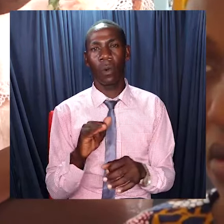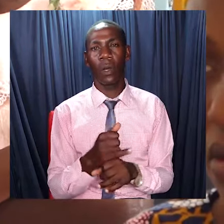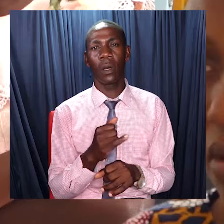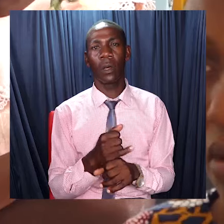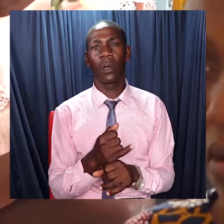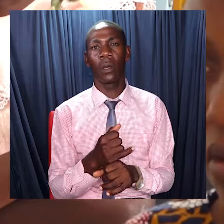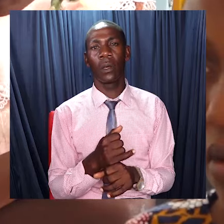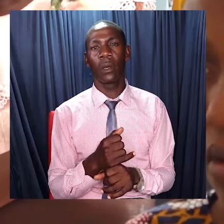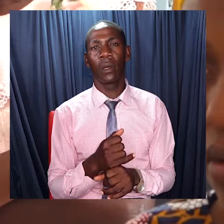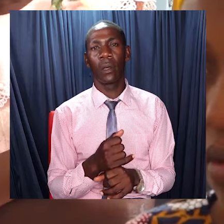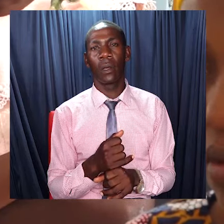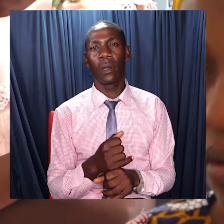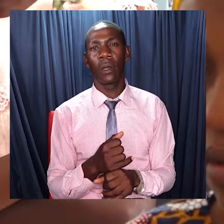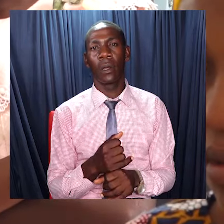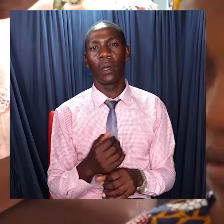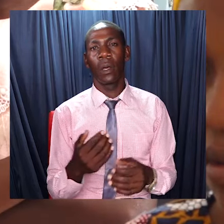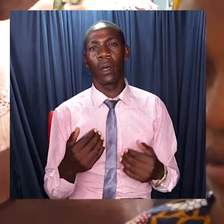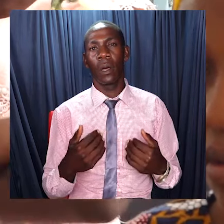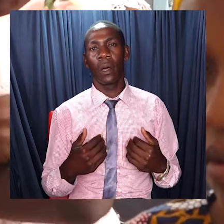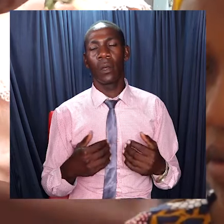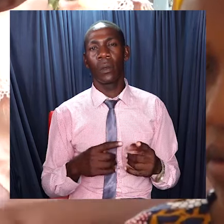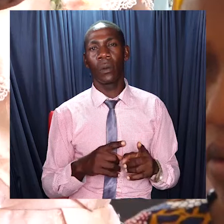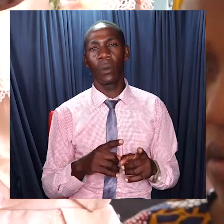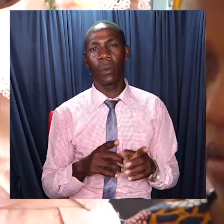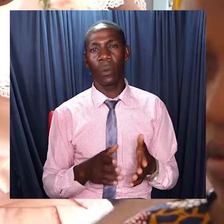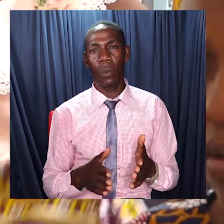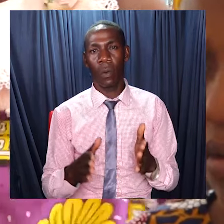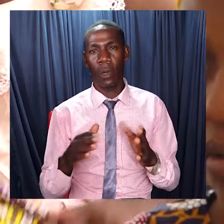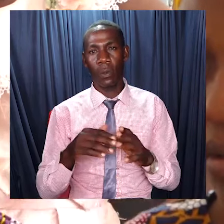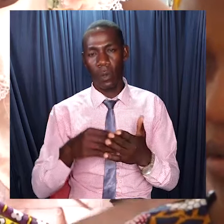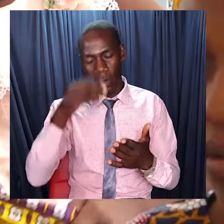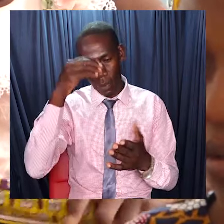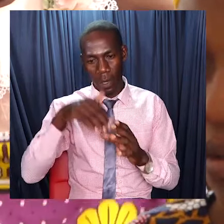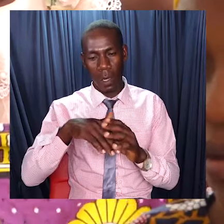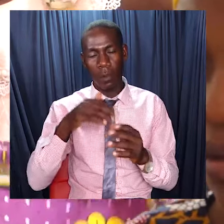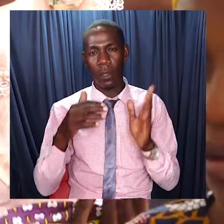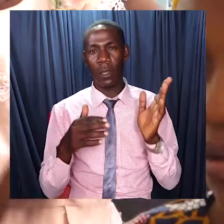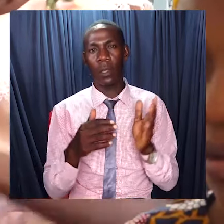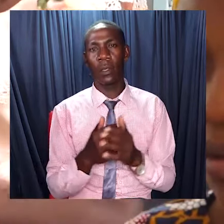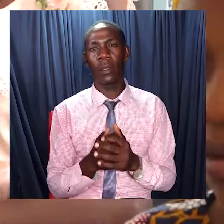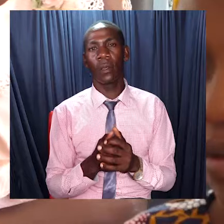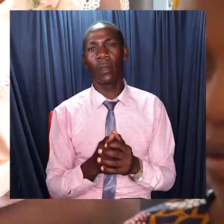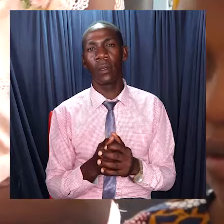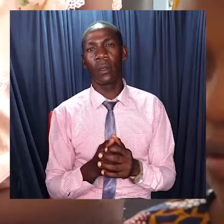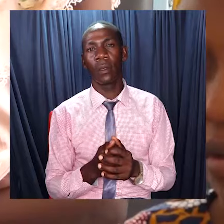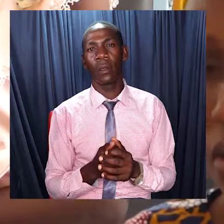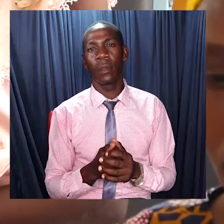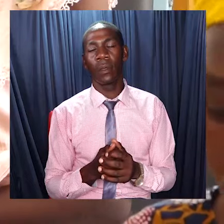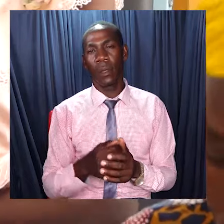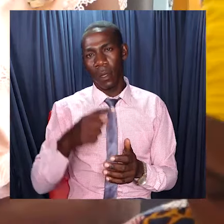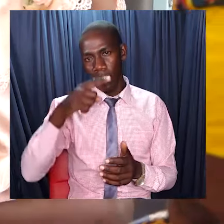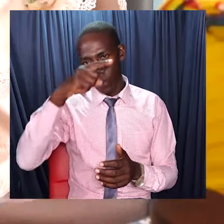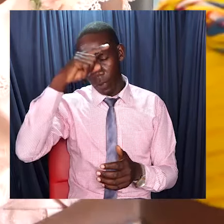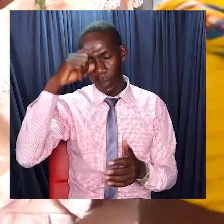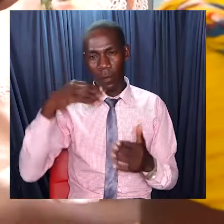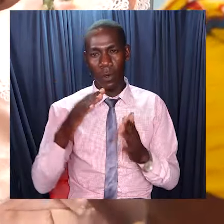that work. Ina njia za kuenda kusomea nje zaidi na zaidi. Has enabled me to go be educated abroad. Maana